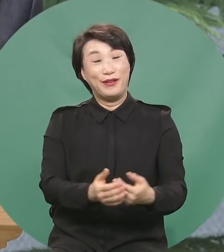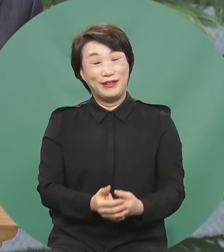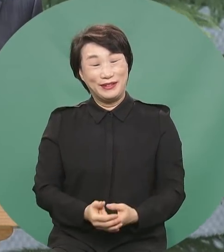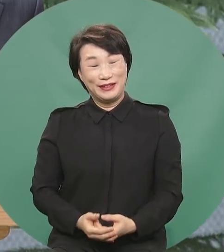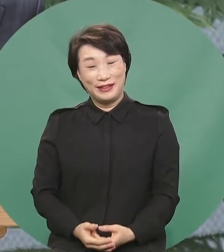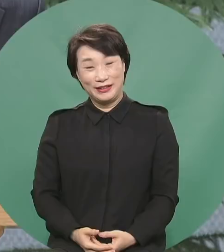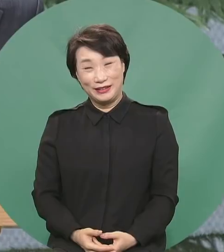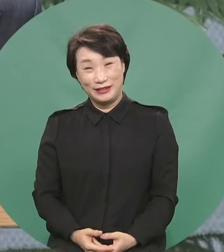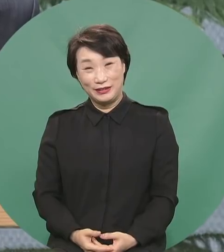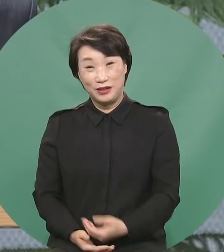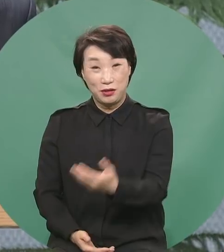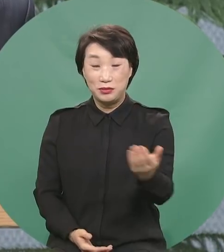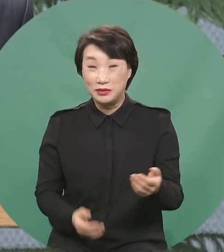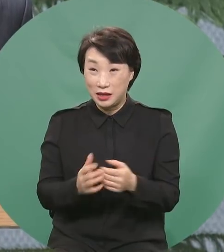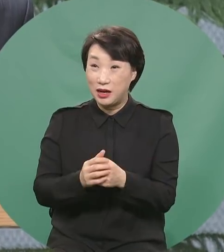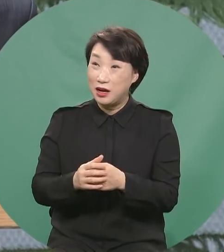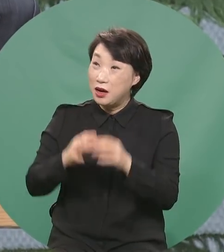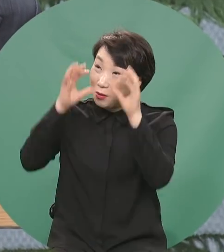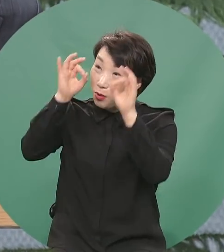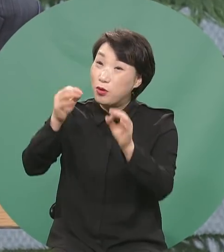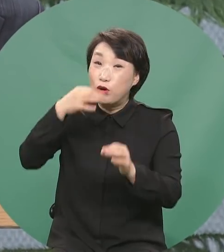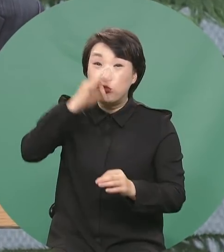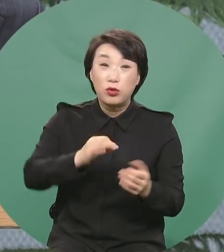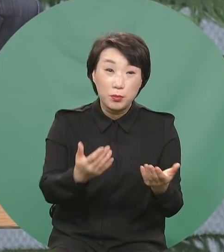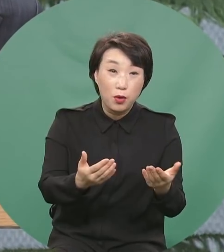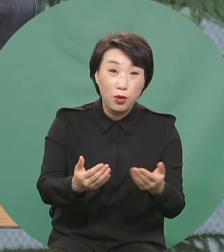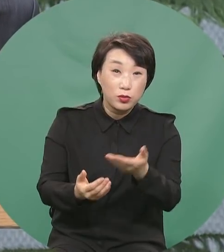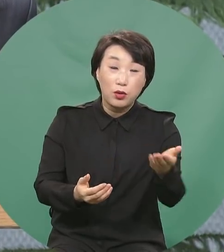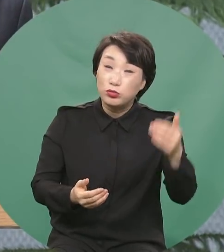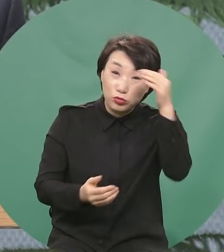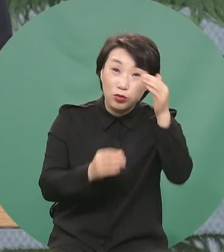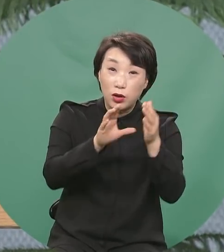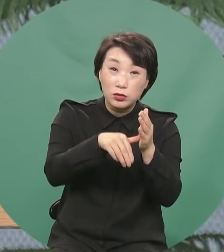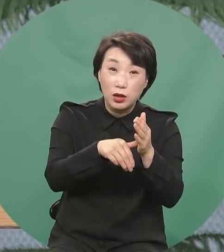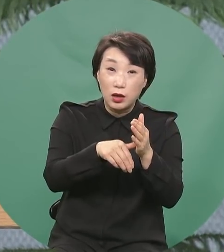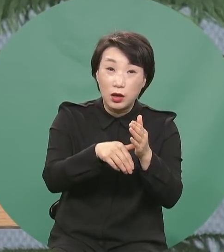무슨 본 것이 유익이 있으며 들은 것이 유익이 있으리요.